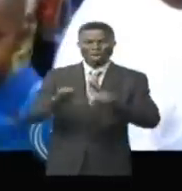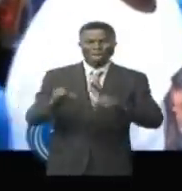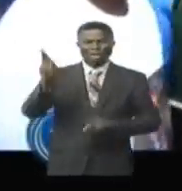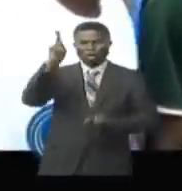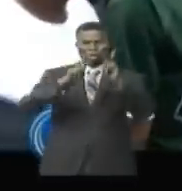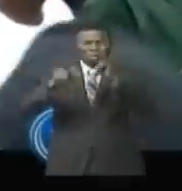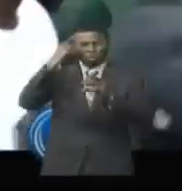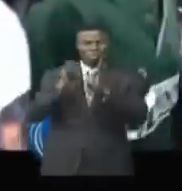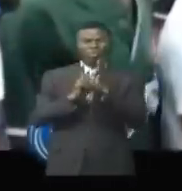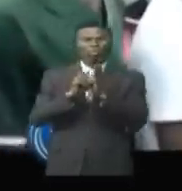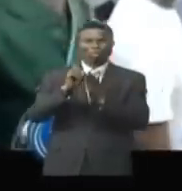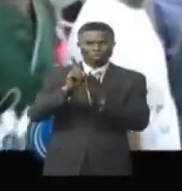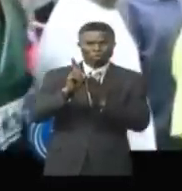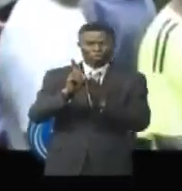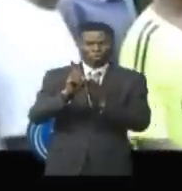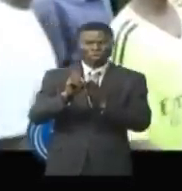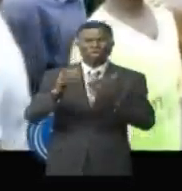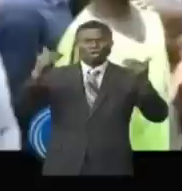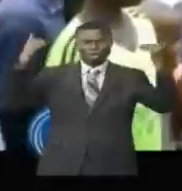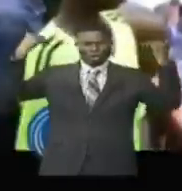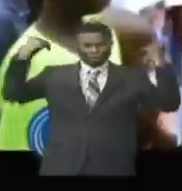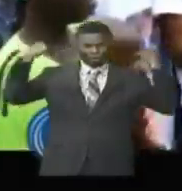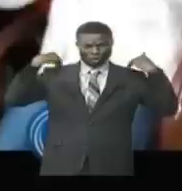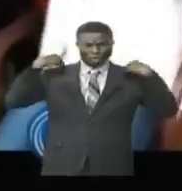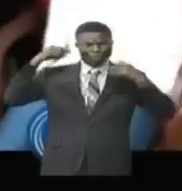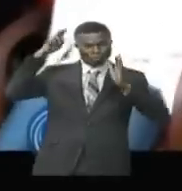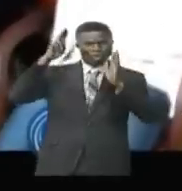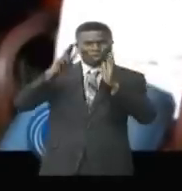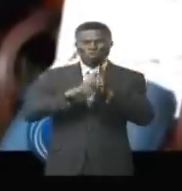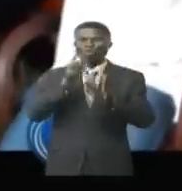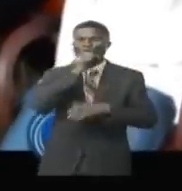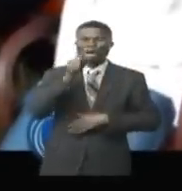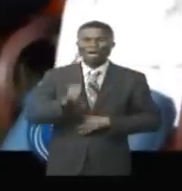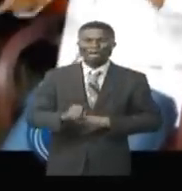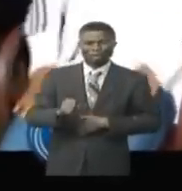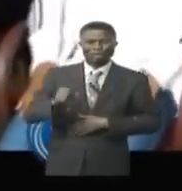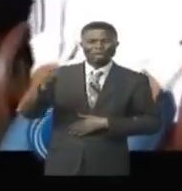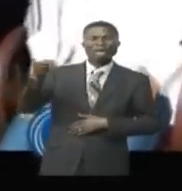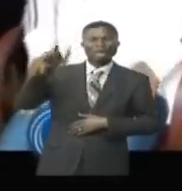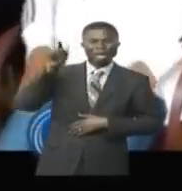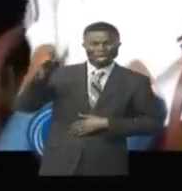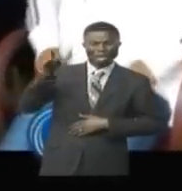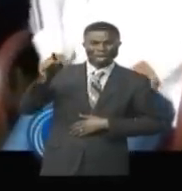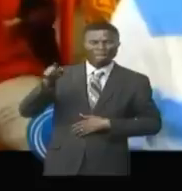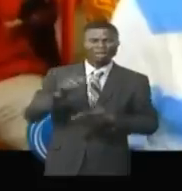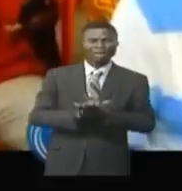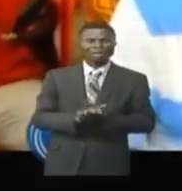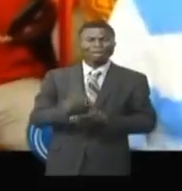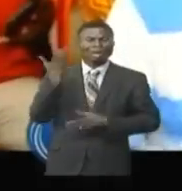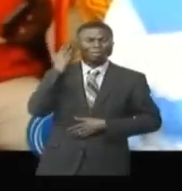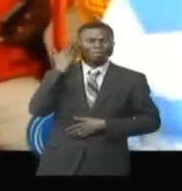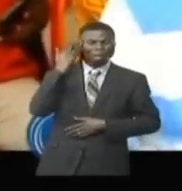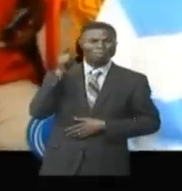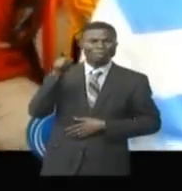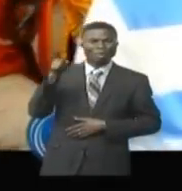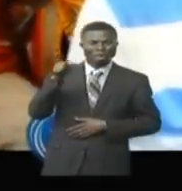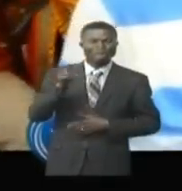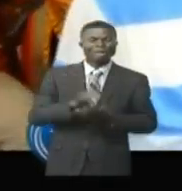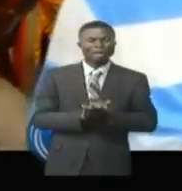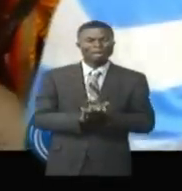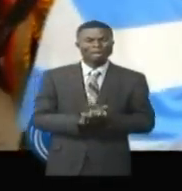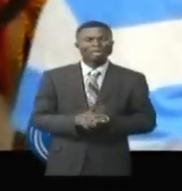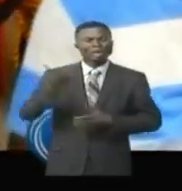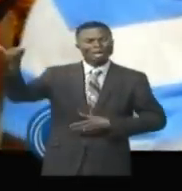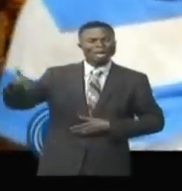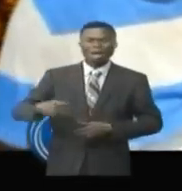le développement, coordonnée par les gouverneurs honoraires de la Mongala, Crispin Gundu Wamalongo, qui a connu un